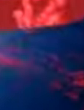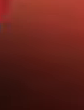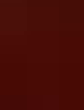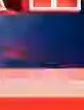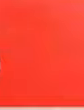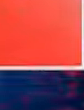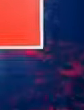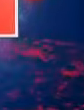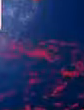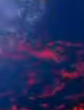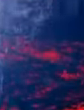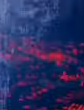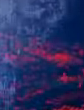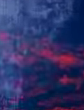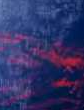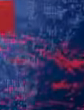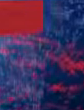басталмақ.